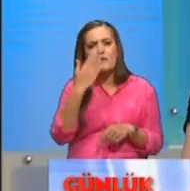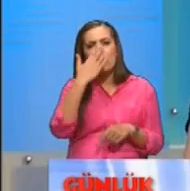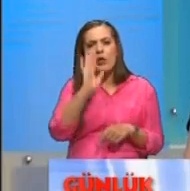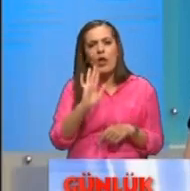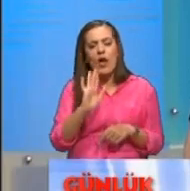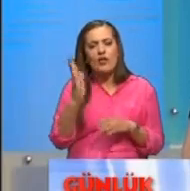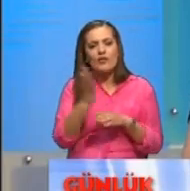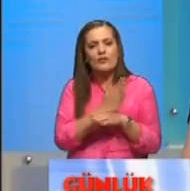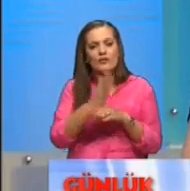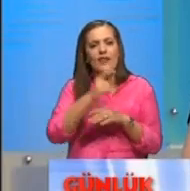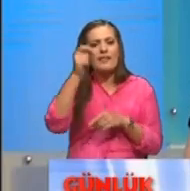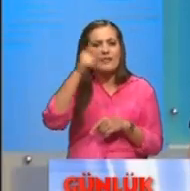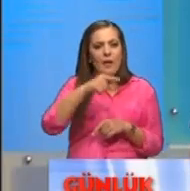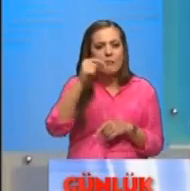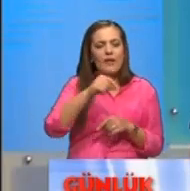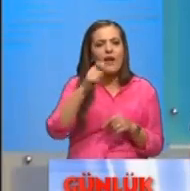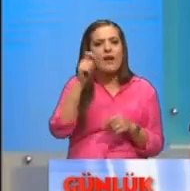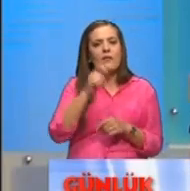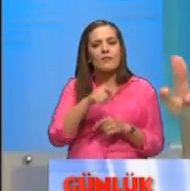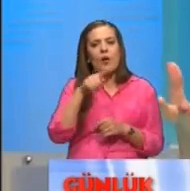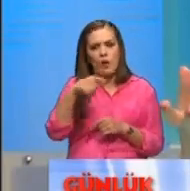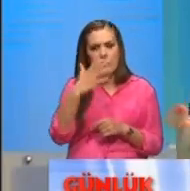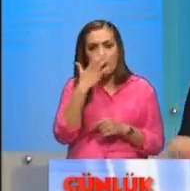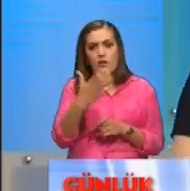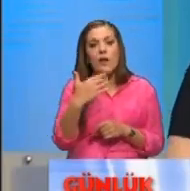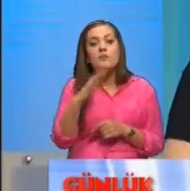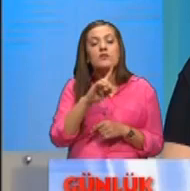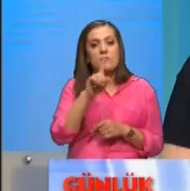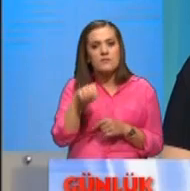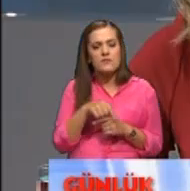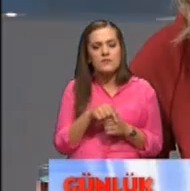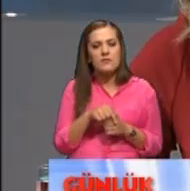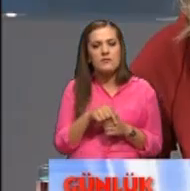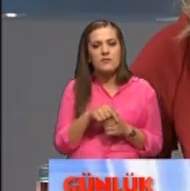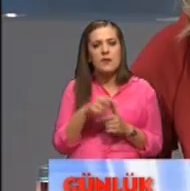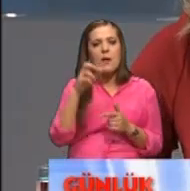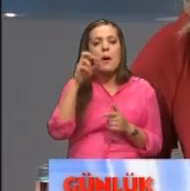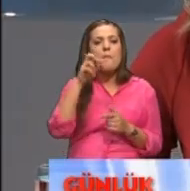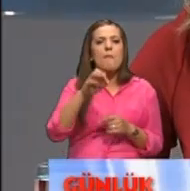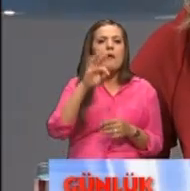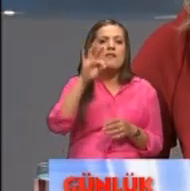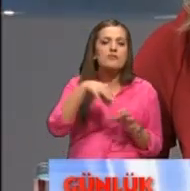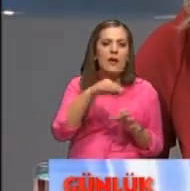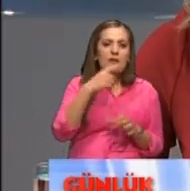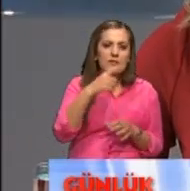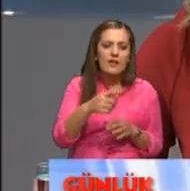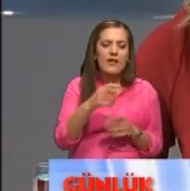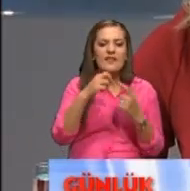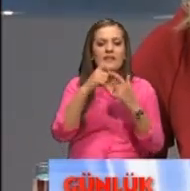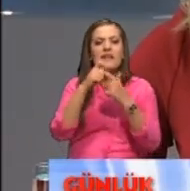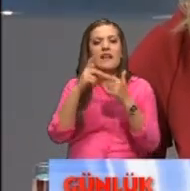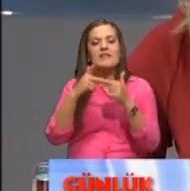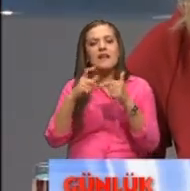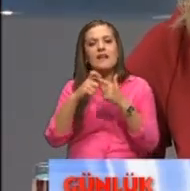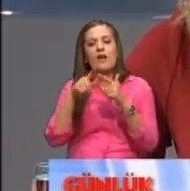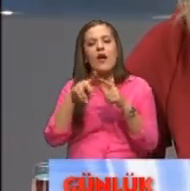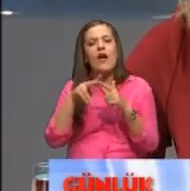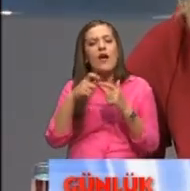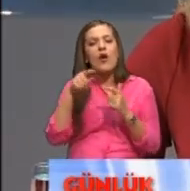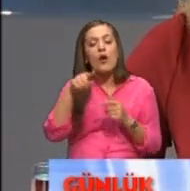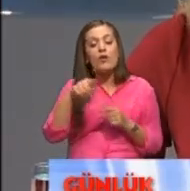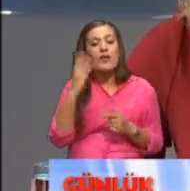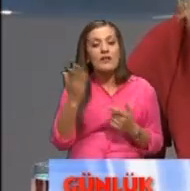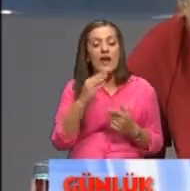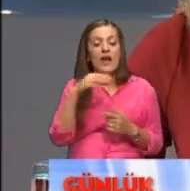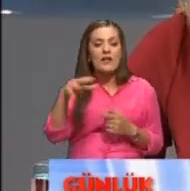doğal ürünler, damlalar damlatırdık. Onları önermeyecek misiniz? Şimdi onlar papatya daha ziyade çayı derlerdi, bir şey rezene derlerdi. Onlar daha ziyade